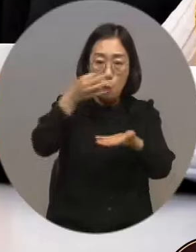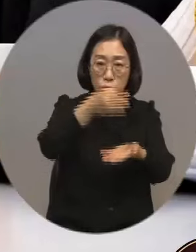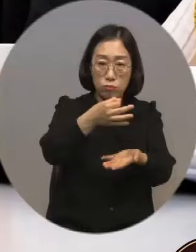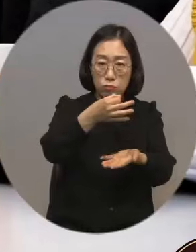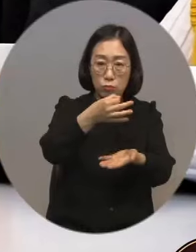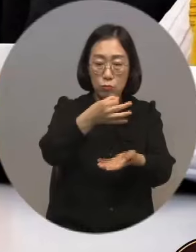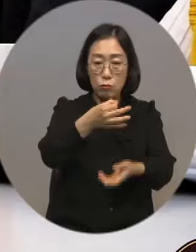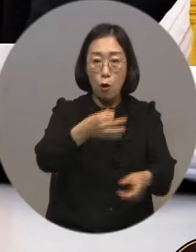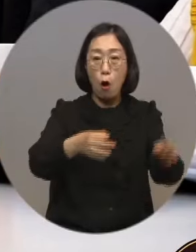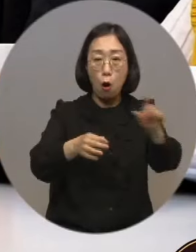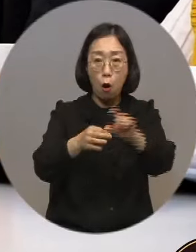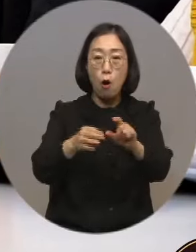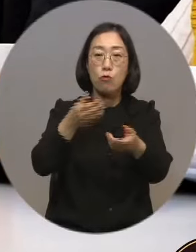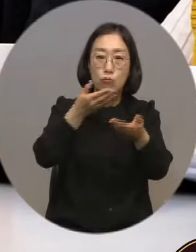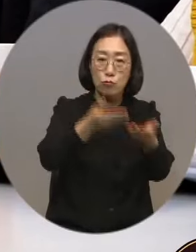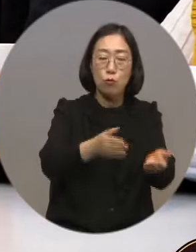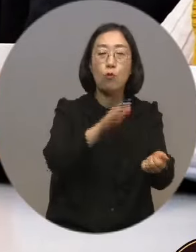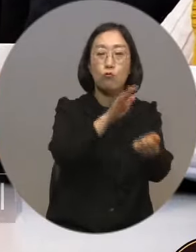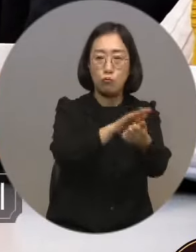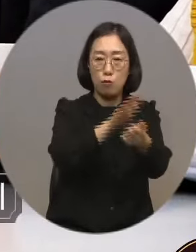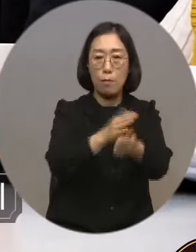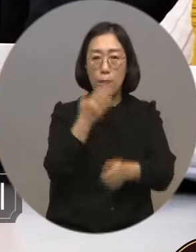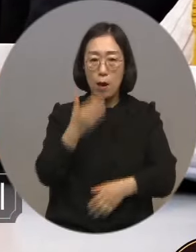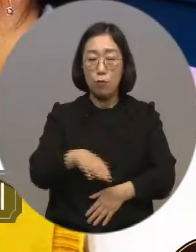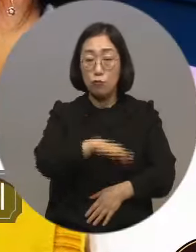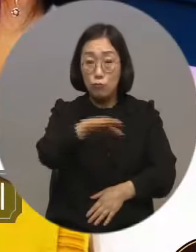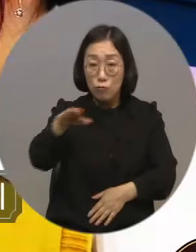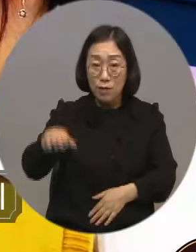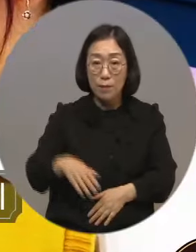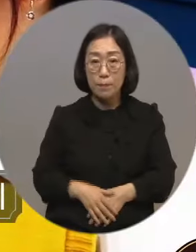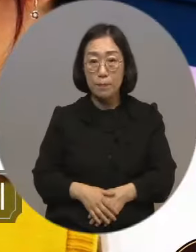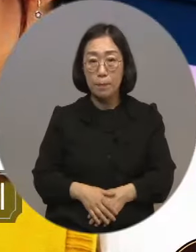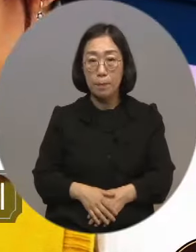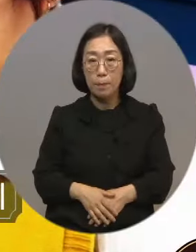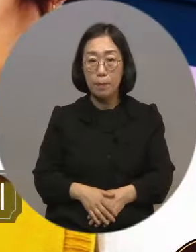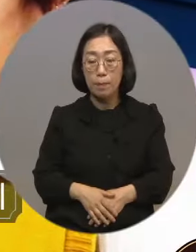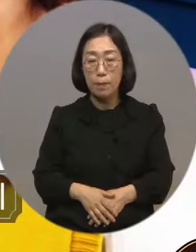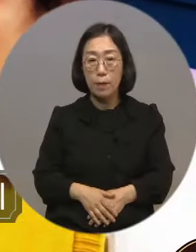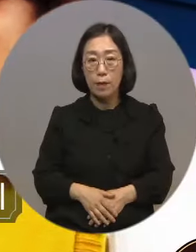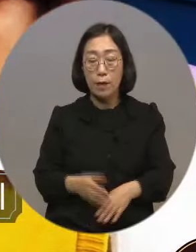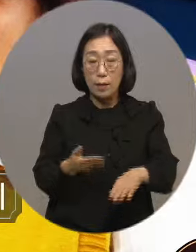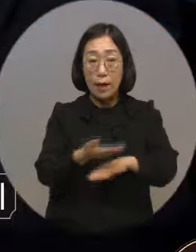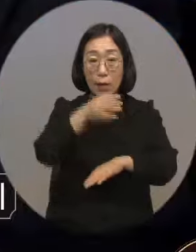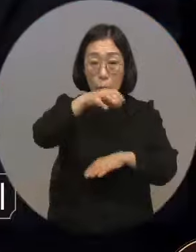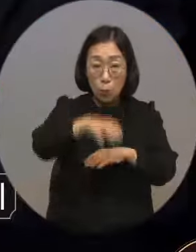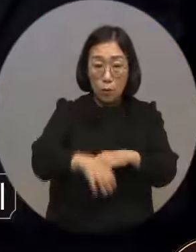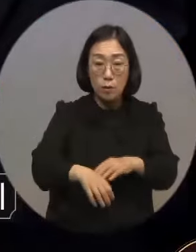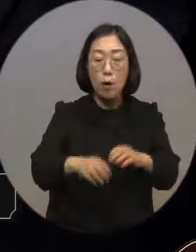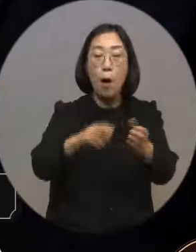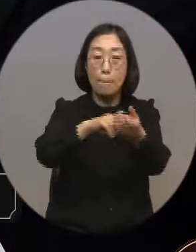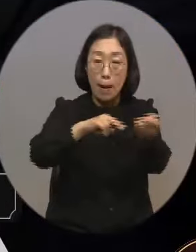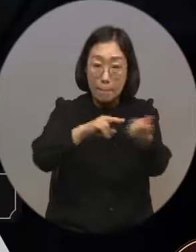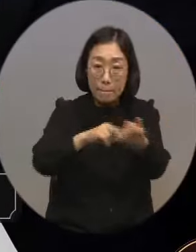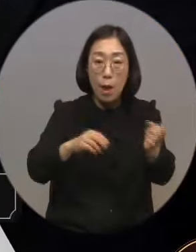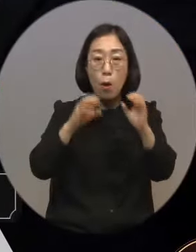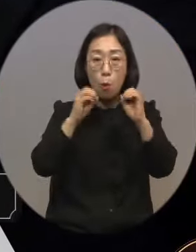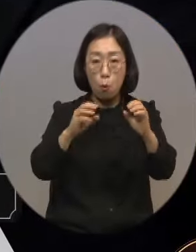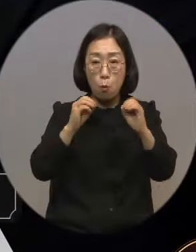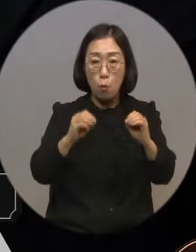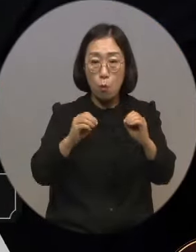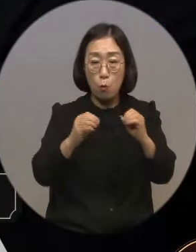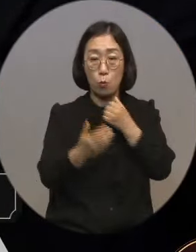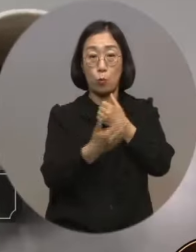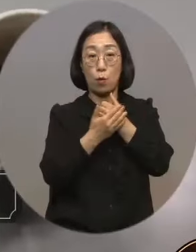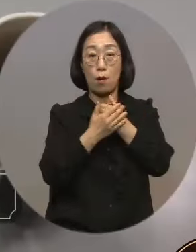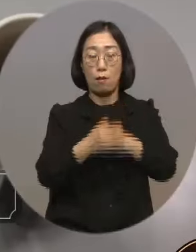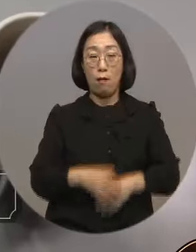통해서 아까처럼 후원을 하는 거죠. 저희 제품을 더브릿지에서 판매도 해주고 홍보도 그렇겠네요. 해주는데 팔아줬는데